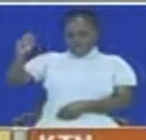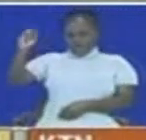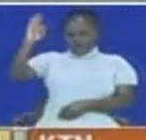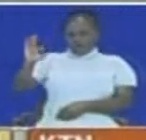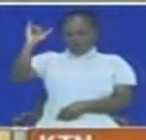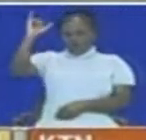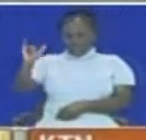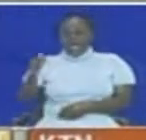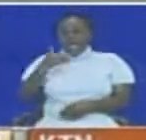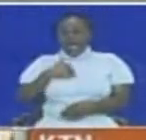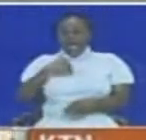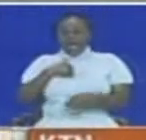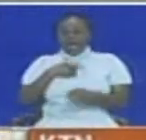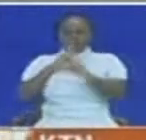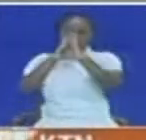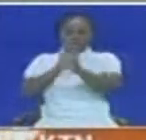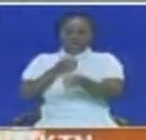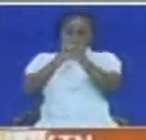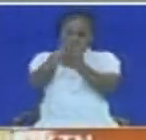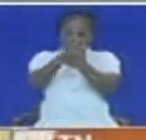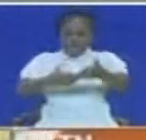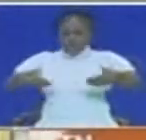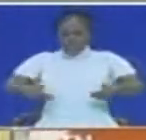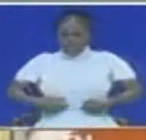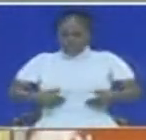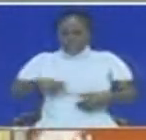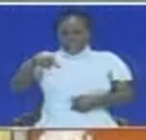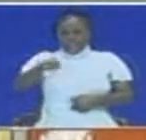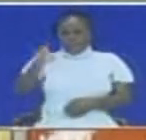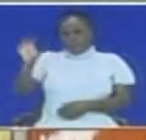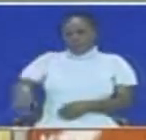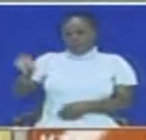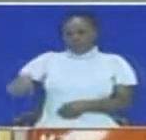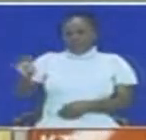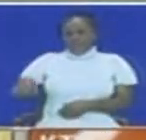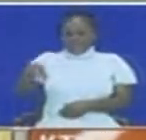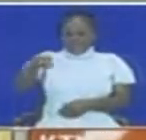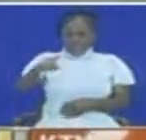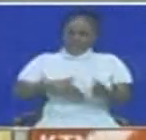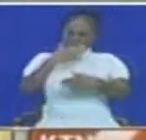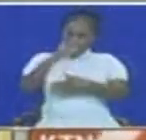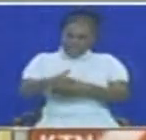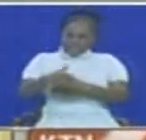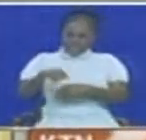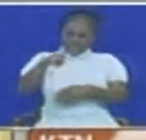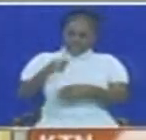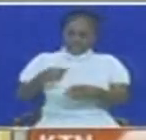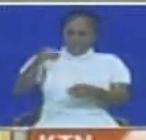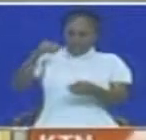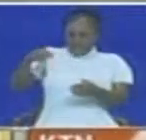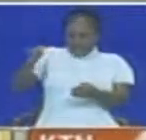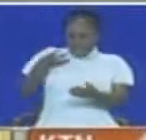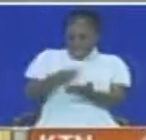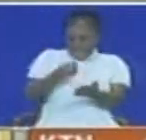baadaye atatusimulia masaibu ya baadhi ya vijana wa soko la Mudhurwa ambao punde tu baada ya kutia shilingi mkononi